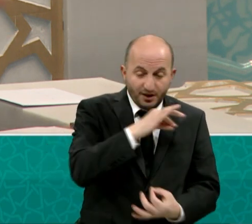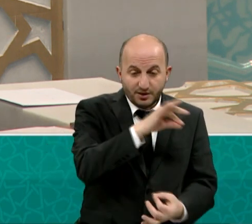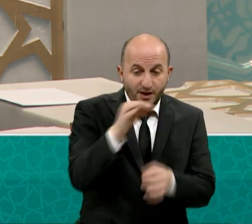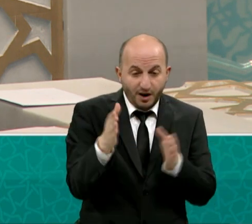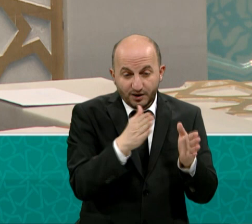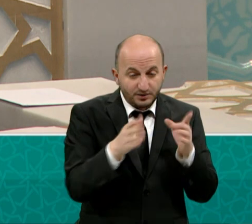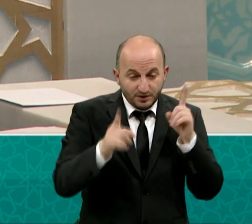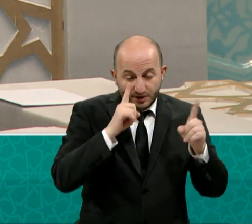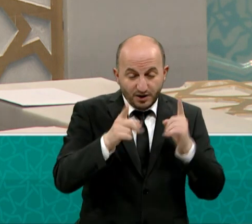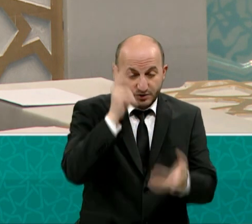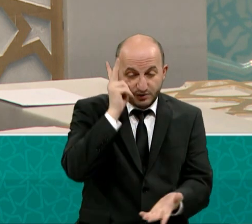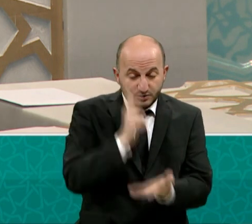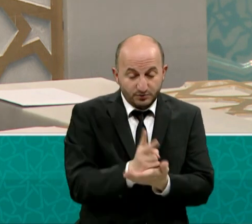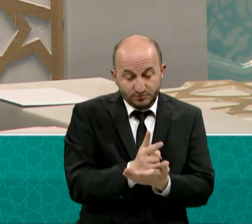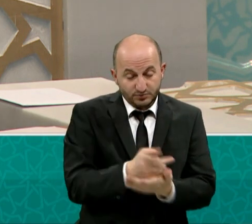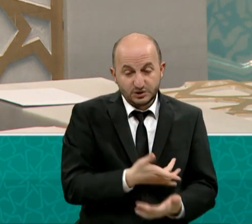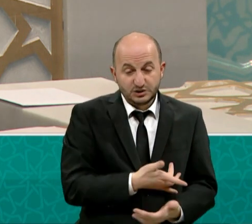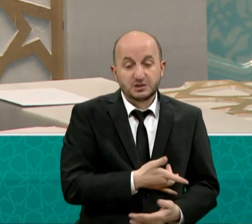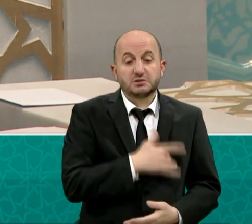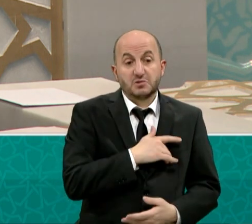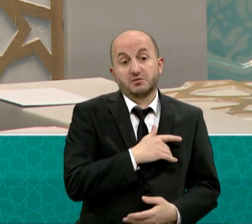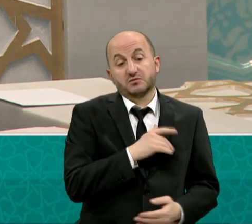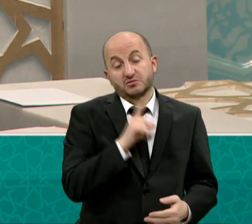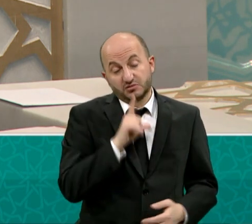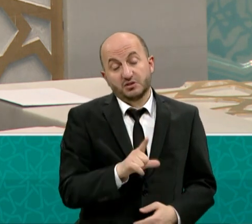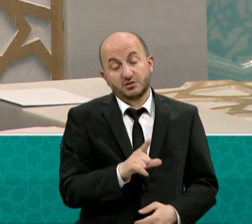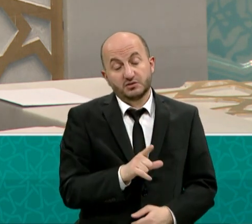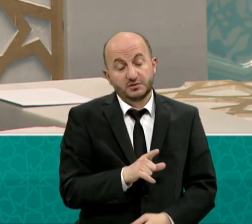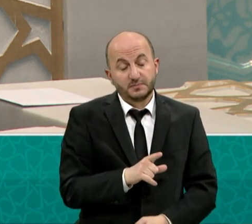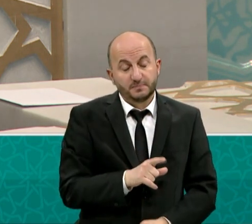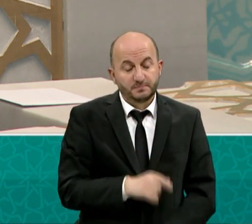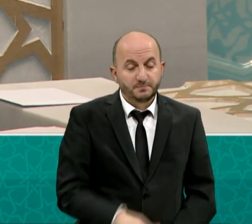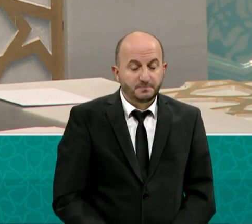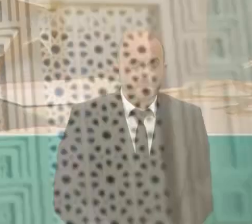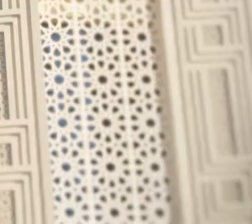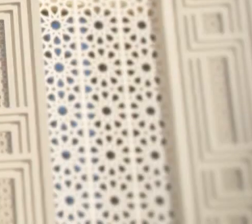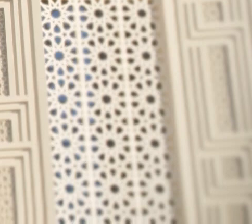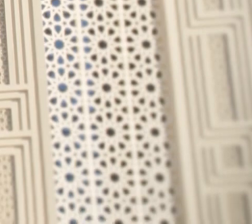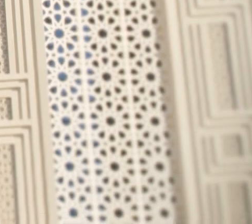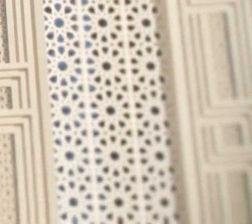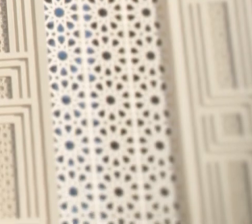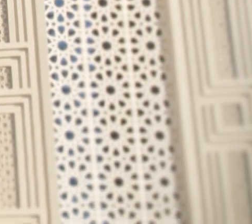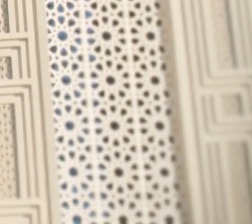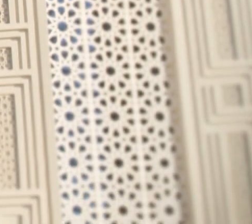adaletle hüküm vermeniz de imanın bir gereğidir, sadakadır, dindarlığın bir göstergesidir buyurur.